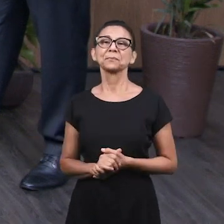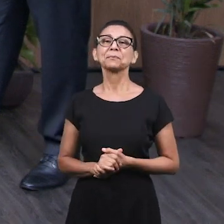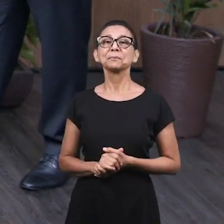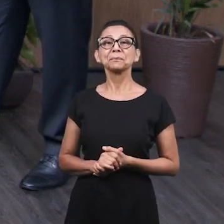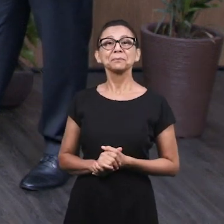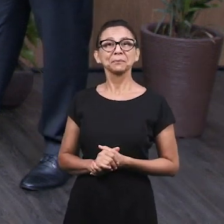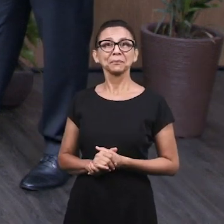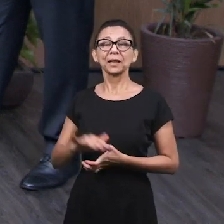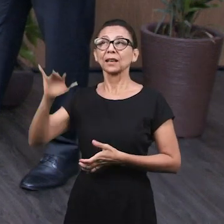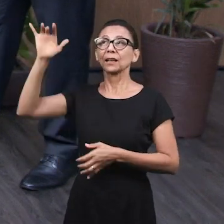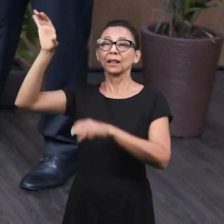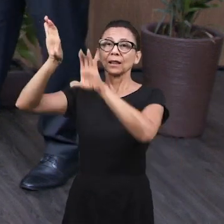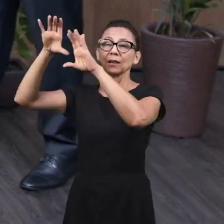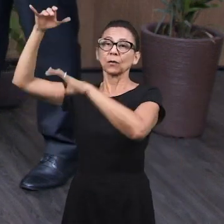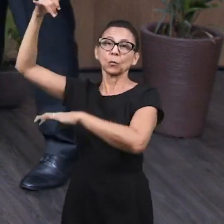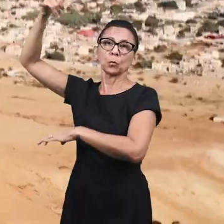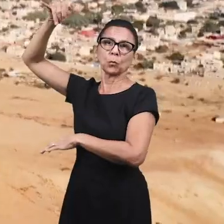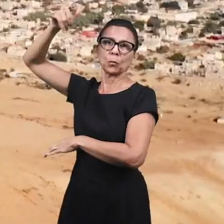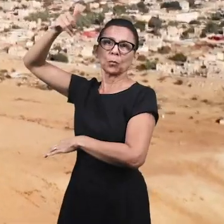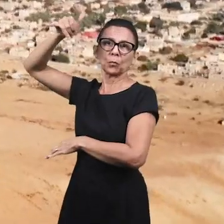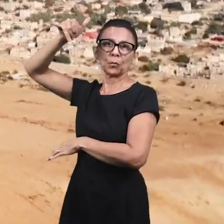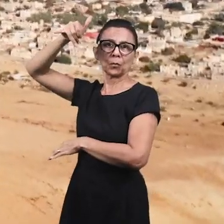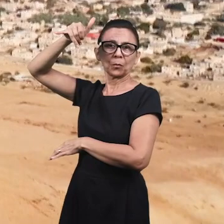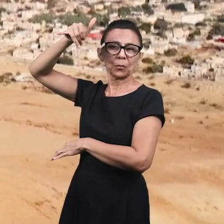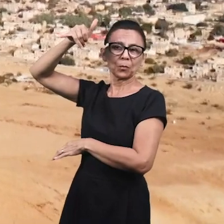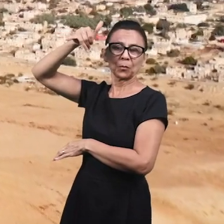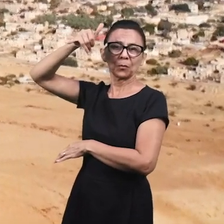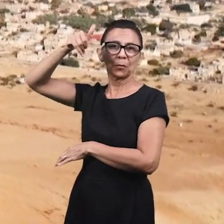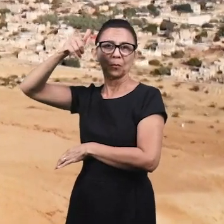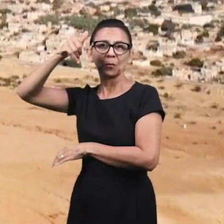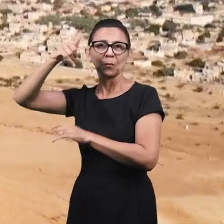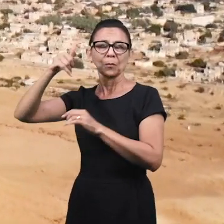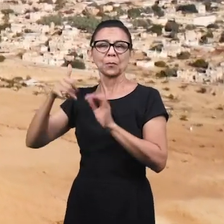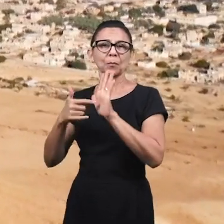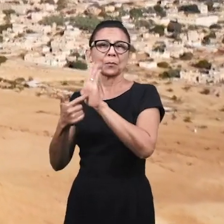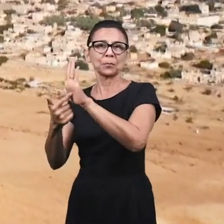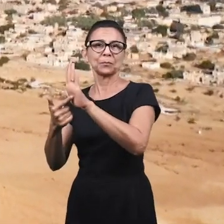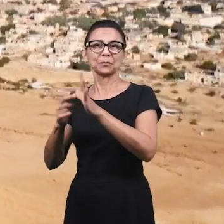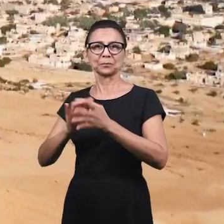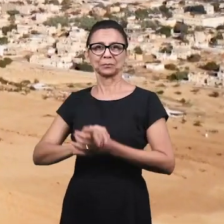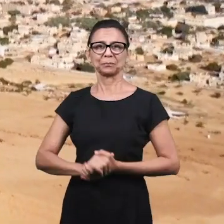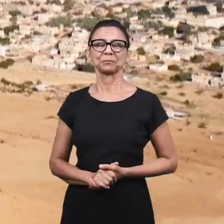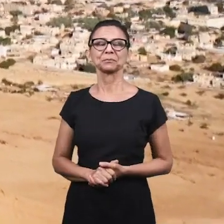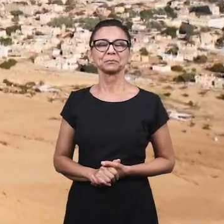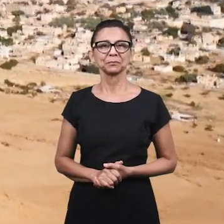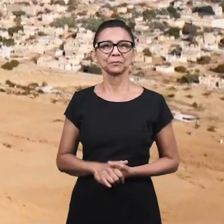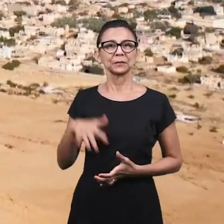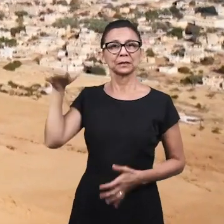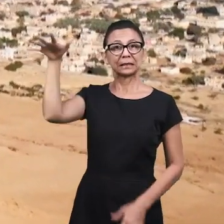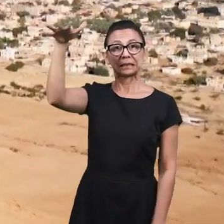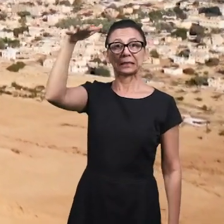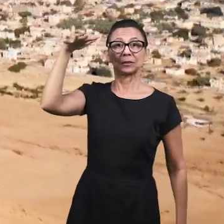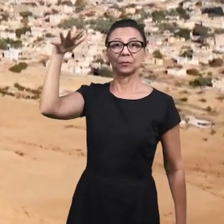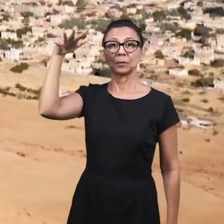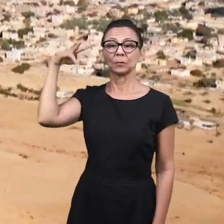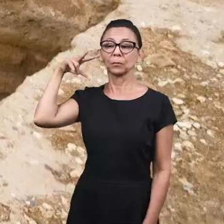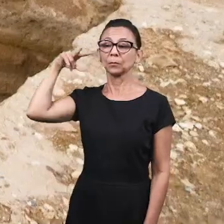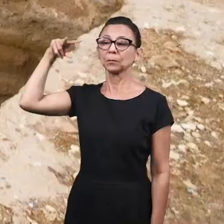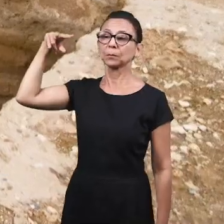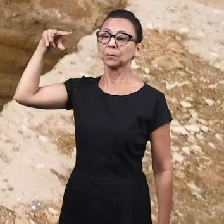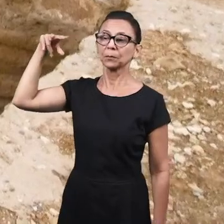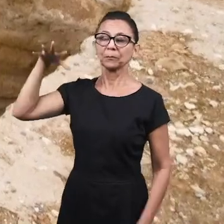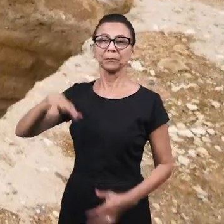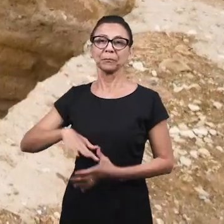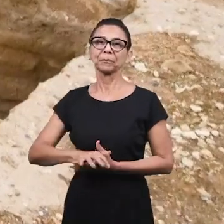une vision panoramique dans les jours actuels de Jéricho, que nous voyons dans ces jours d'aujourd'hui